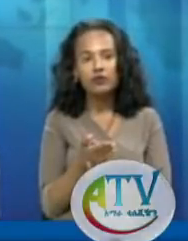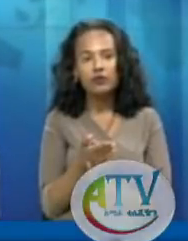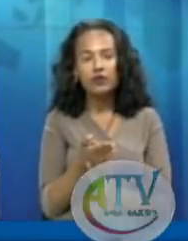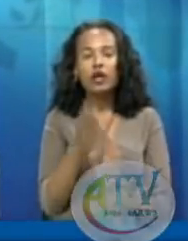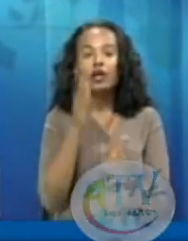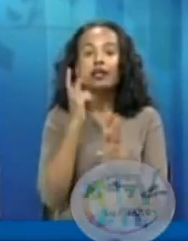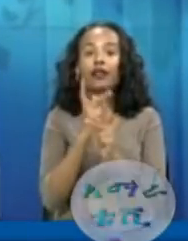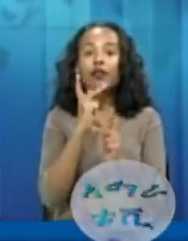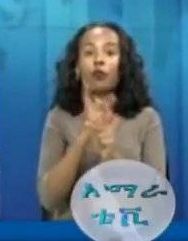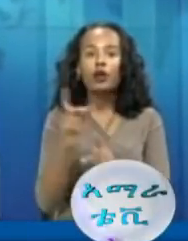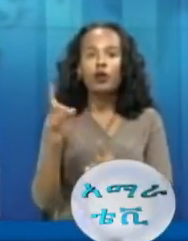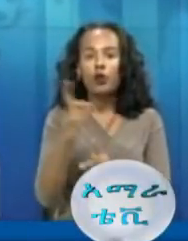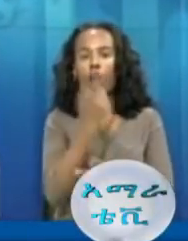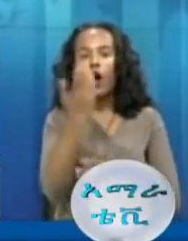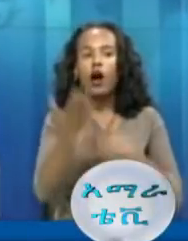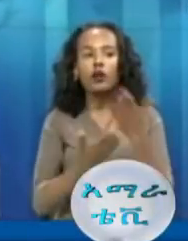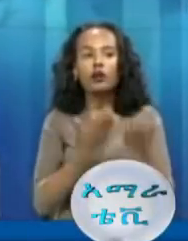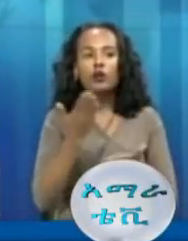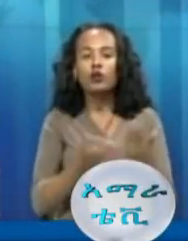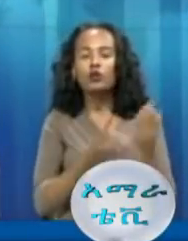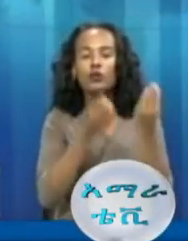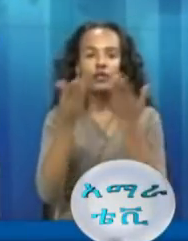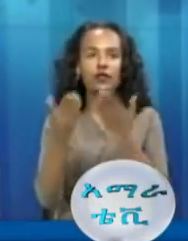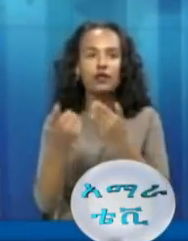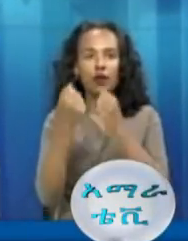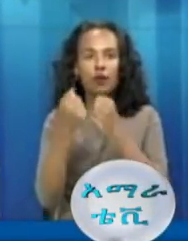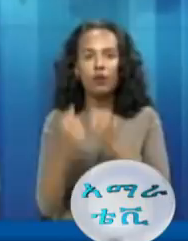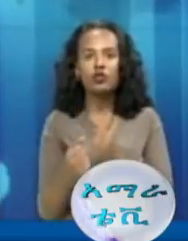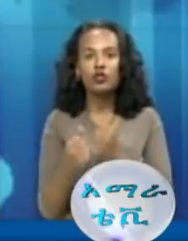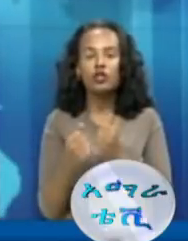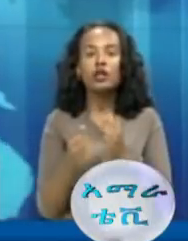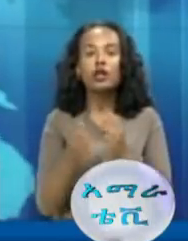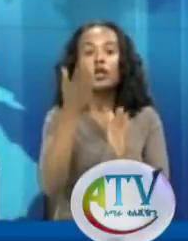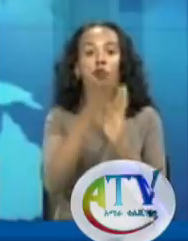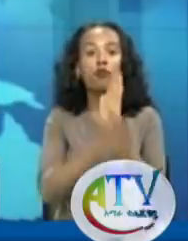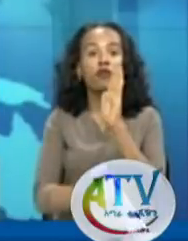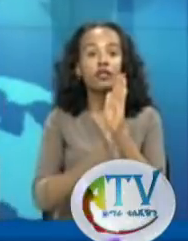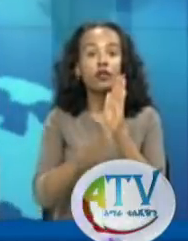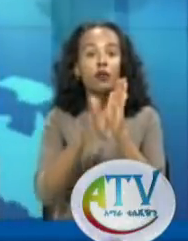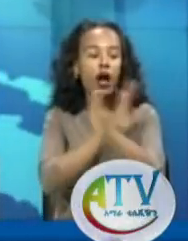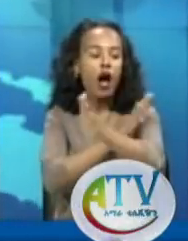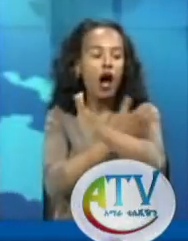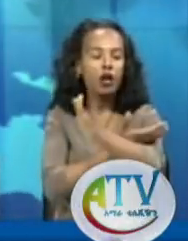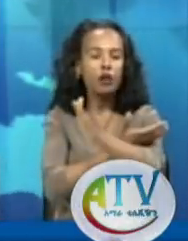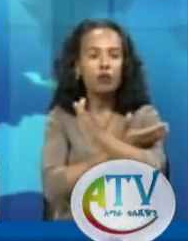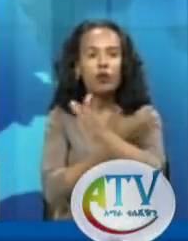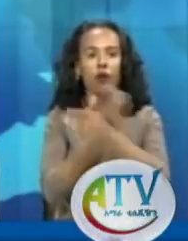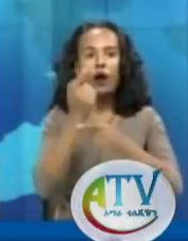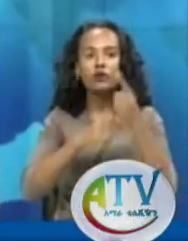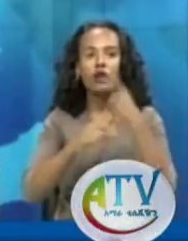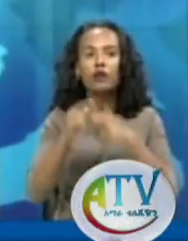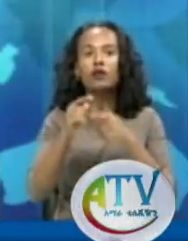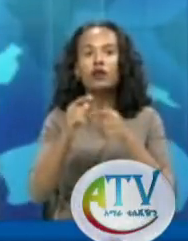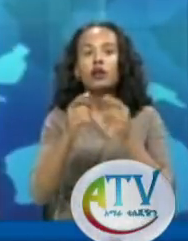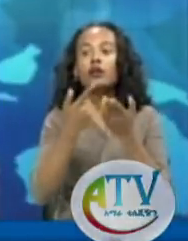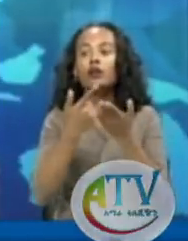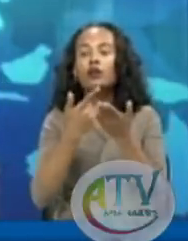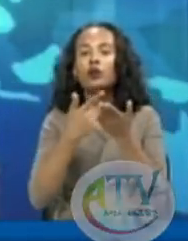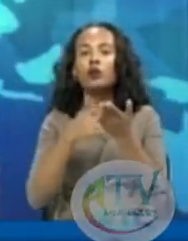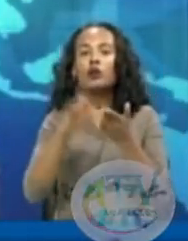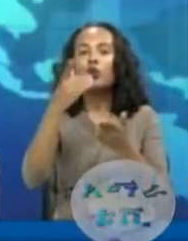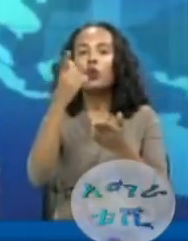ተጠባቂ የሆነ አገልግሎት መስጠት የሚያስችል የመፈጸም አቅም በማሳደግ ኮንትሮባንድ፣